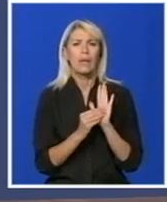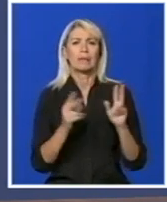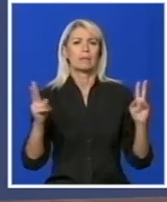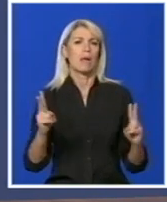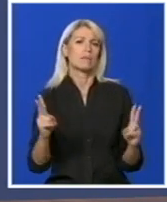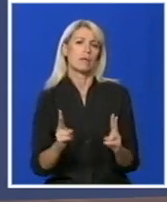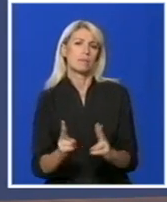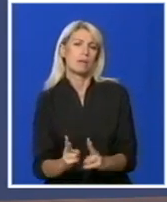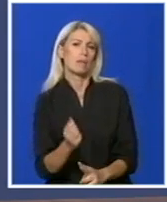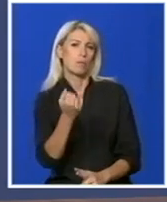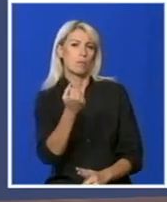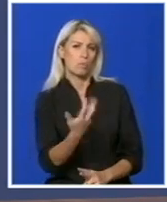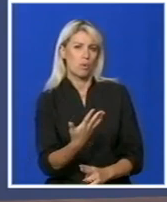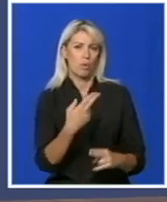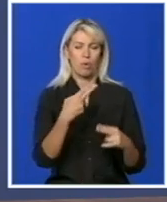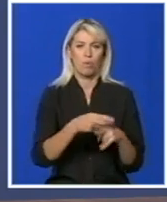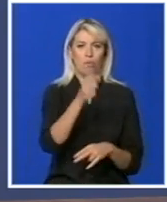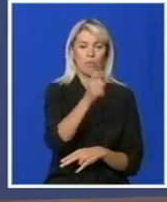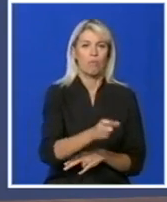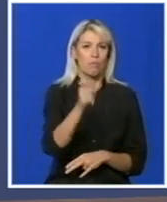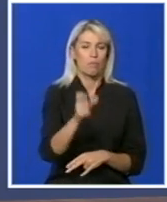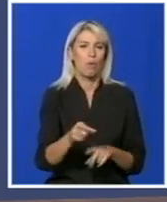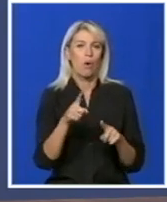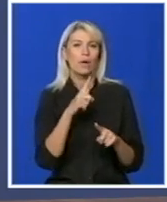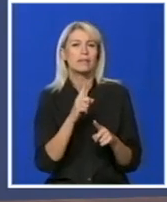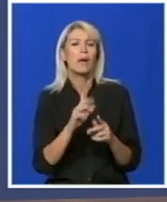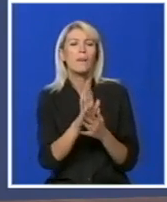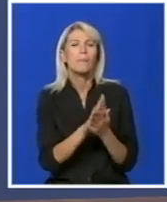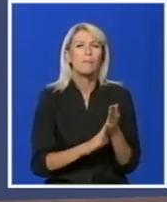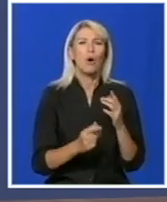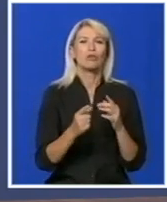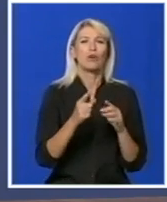broja pacijenata kod prvih dijagnoza.